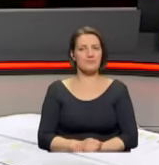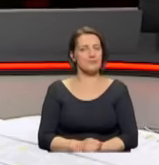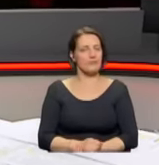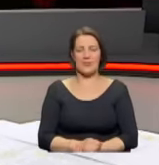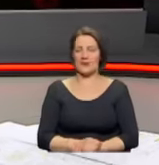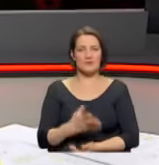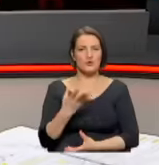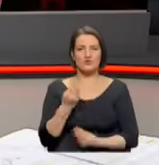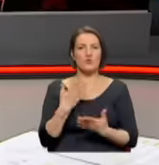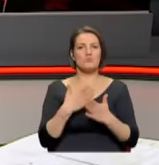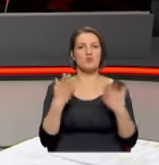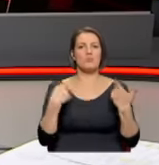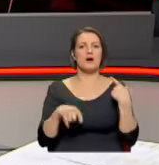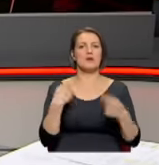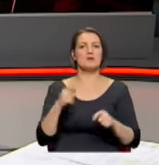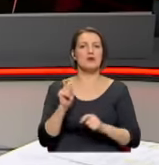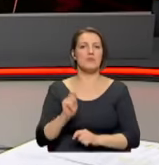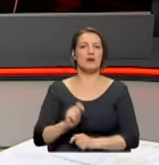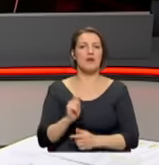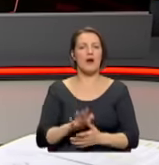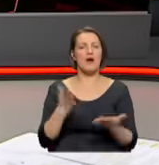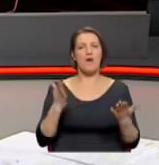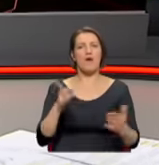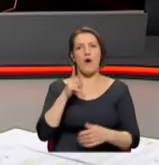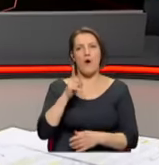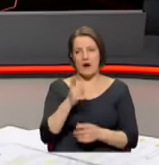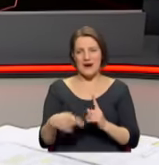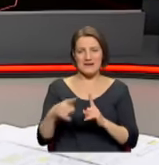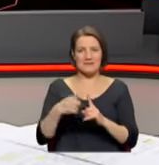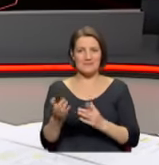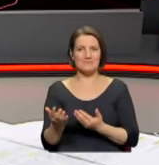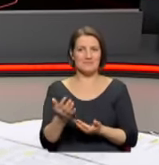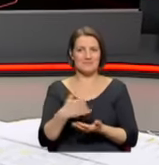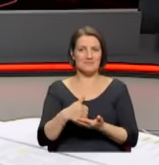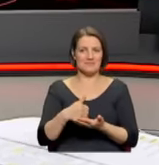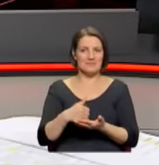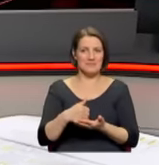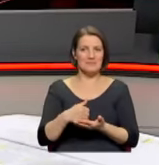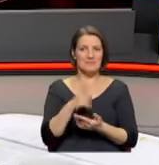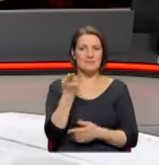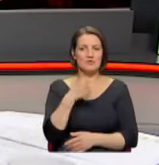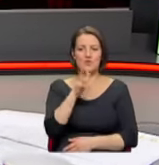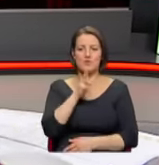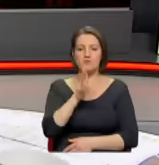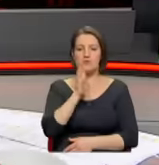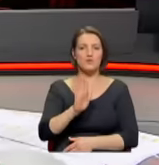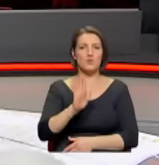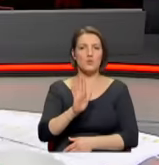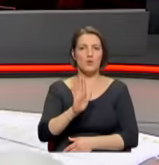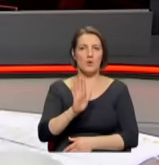Çok çok büyük bankacılık yapıyorlar. Yani oradan arttırdıklarıyla sonra